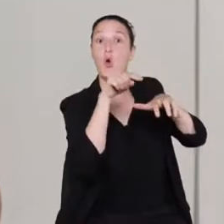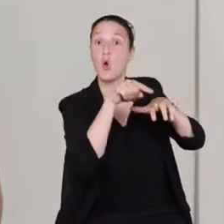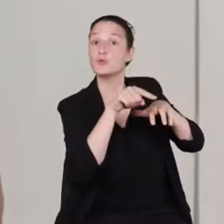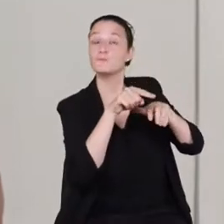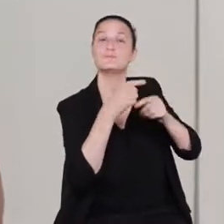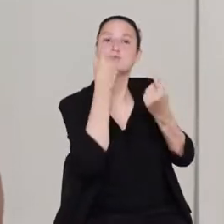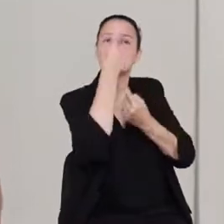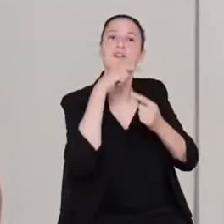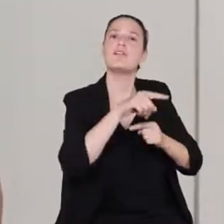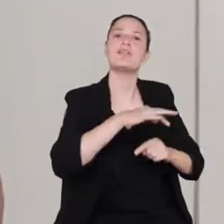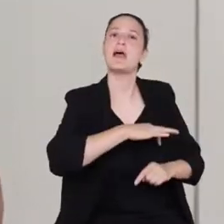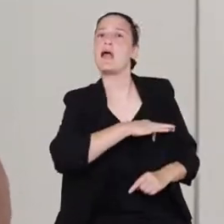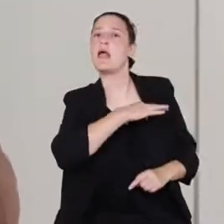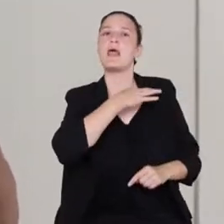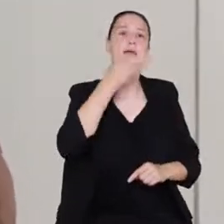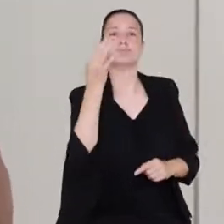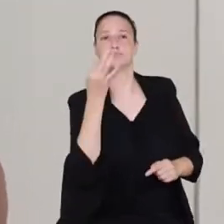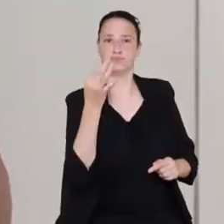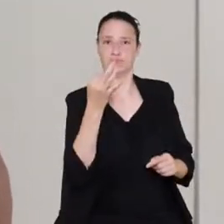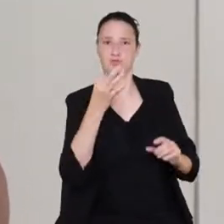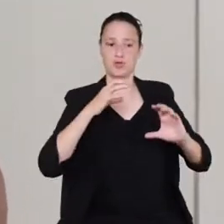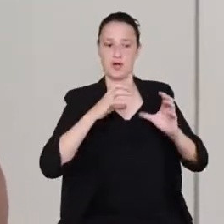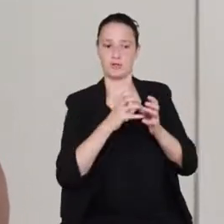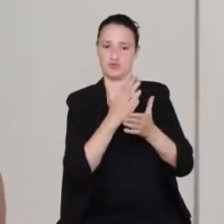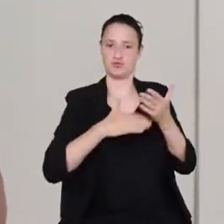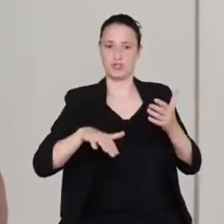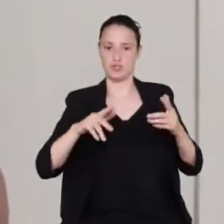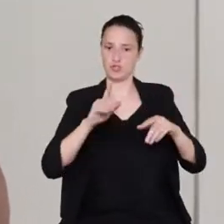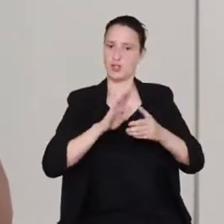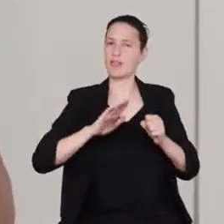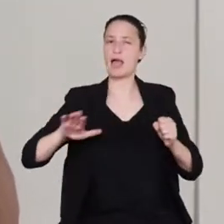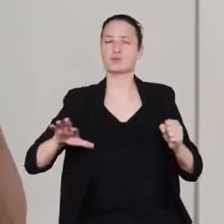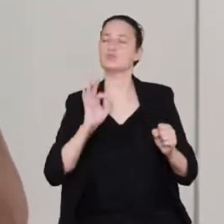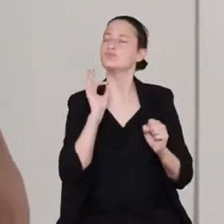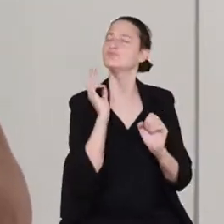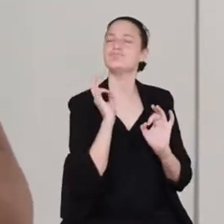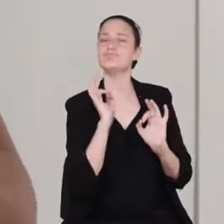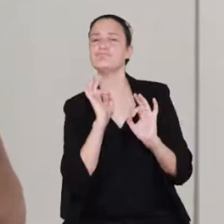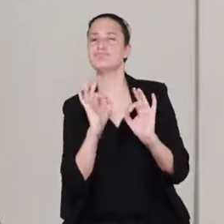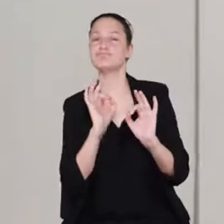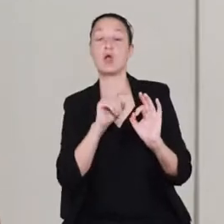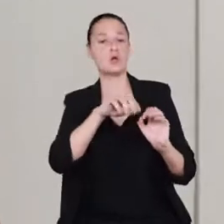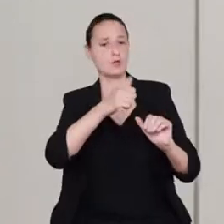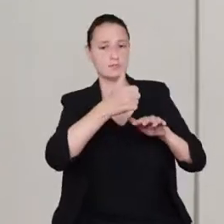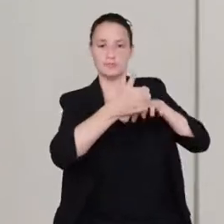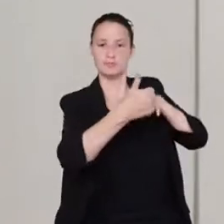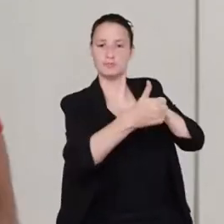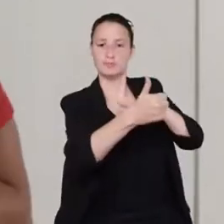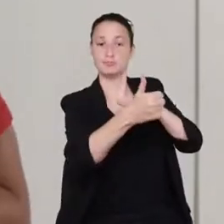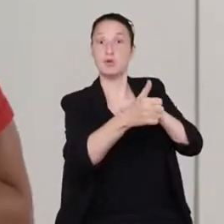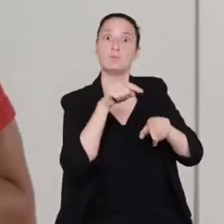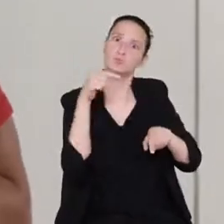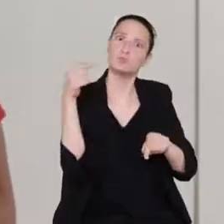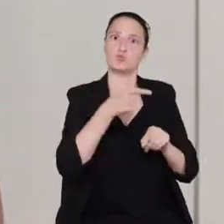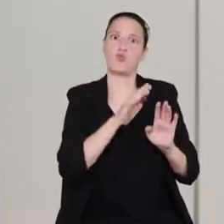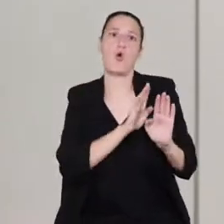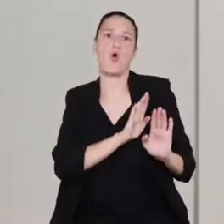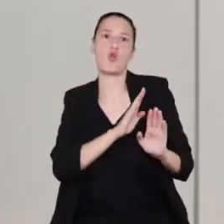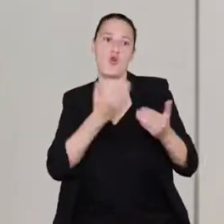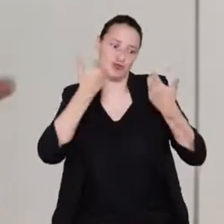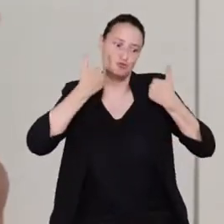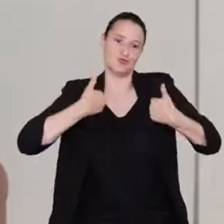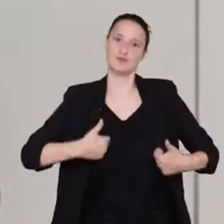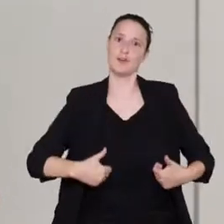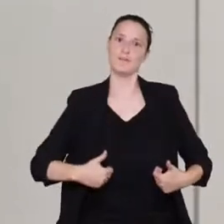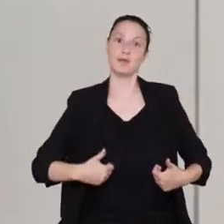część narodu, naprawdę, najlepszą substancję narodu, najdoskonalszą i że w związku z tym uważali, że muszą siebie chronić, tak? No skoro są najlepszą